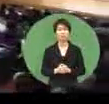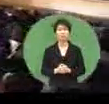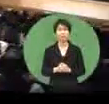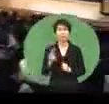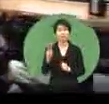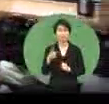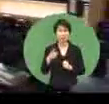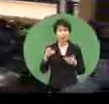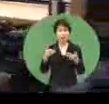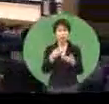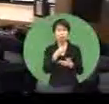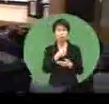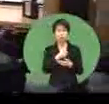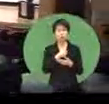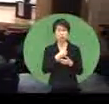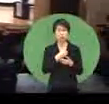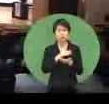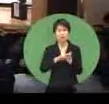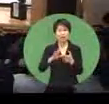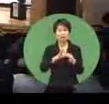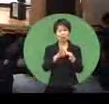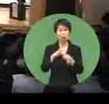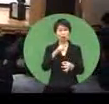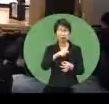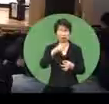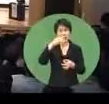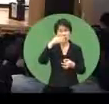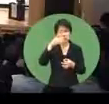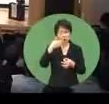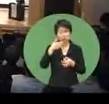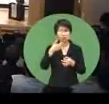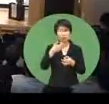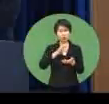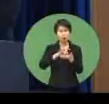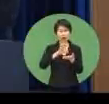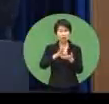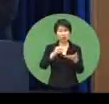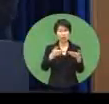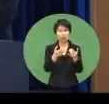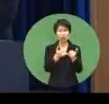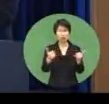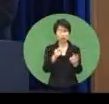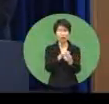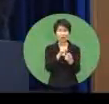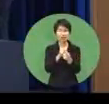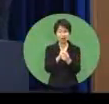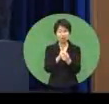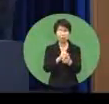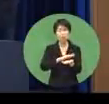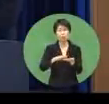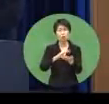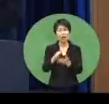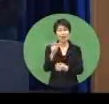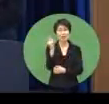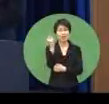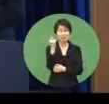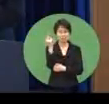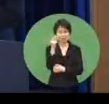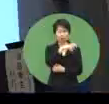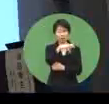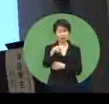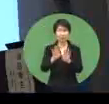また食品衛生協会では食品を扱う事業者を対象にした衛生セミナーを各地で開いてい